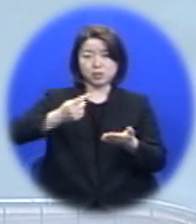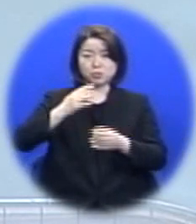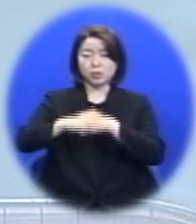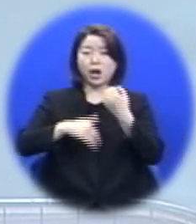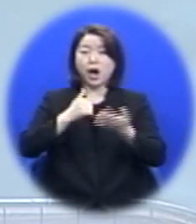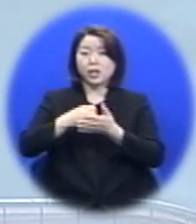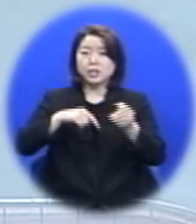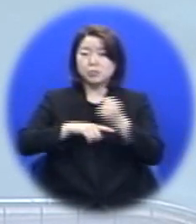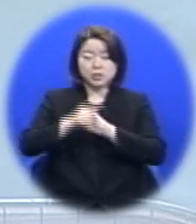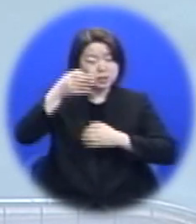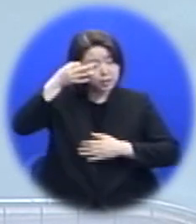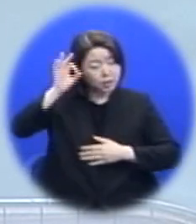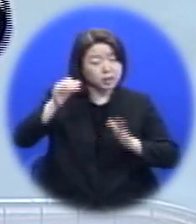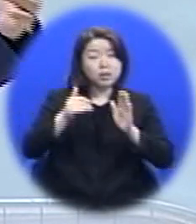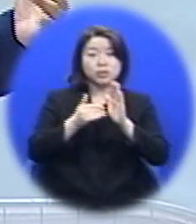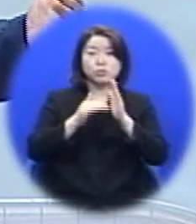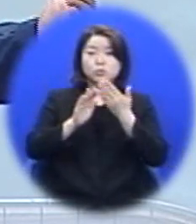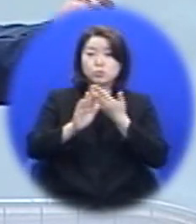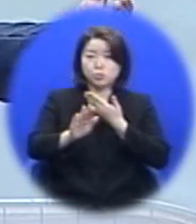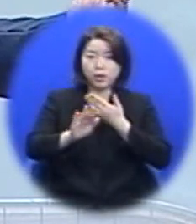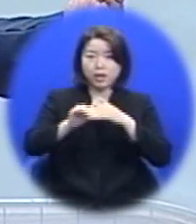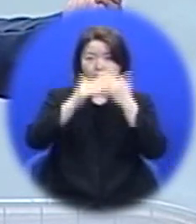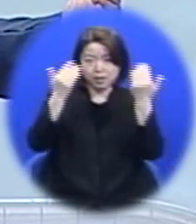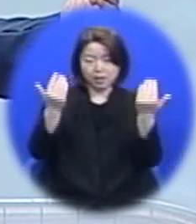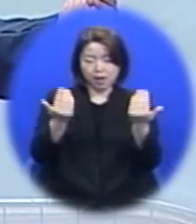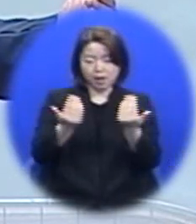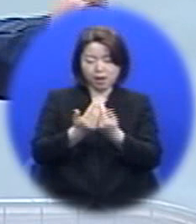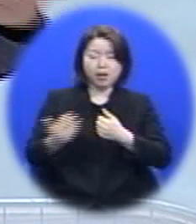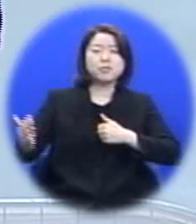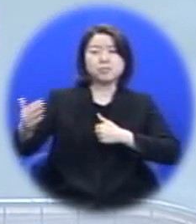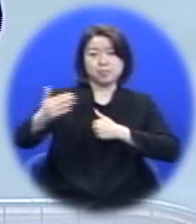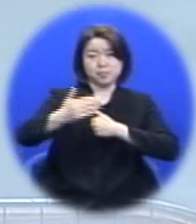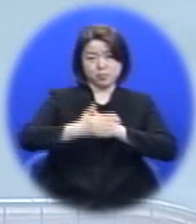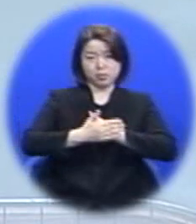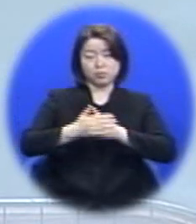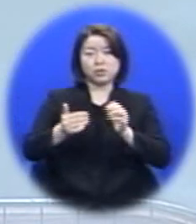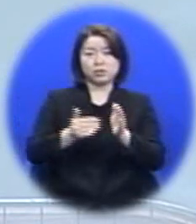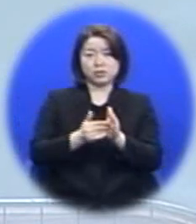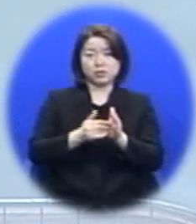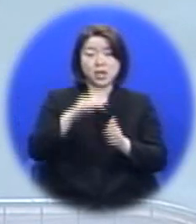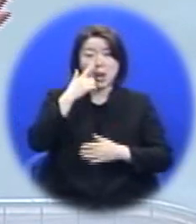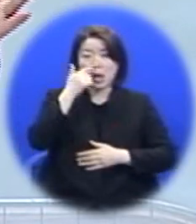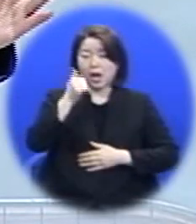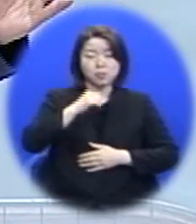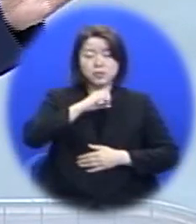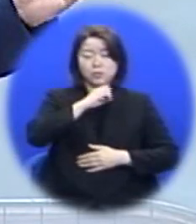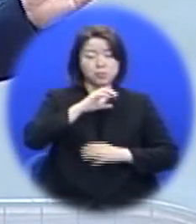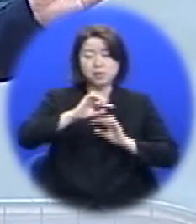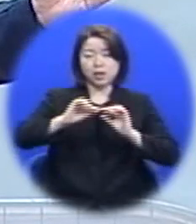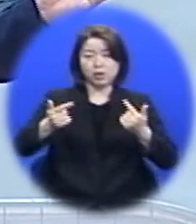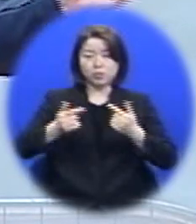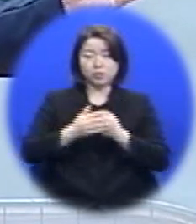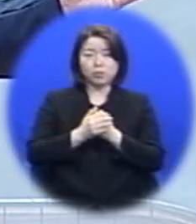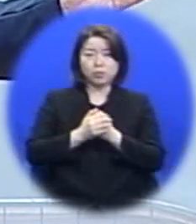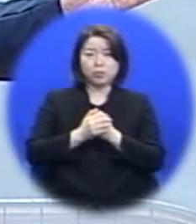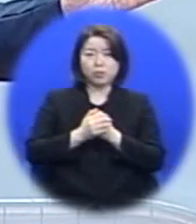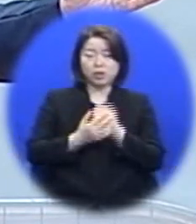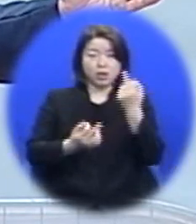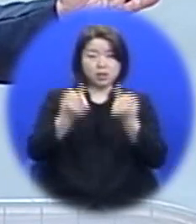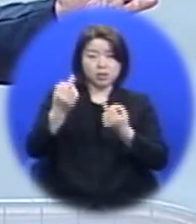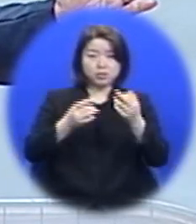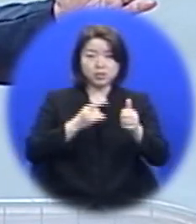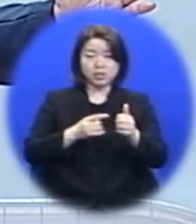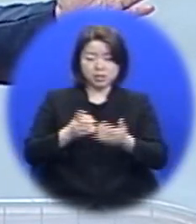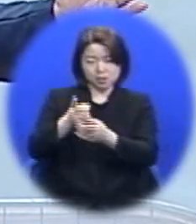깨닫고 나니까 다 품었어요. 아버지 원망하지 않고 형제들 복수하지